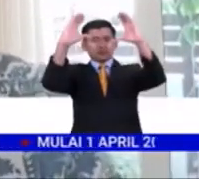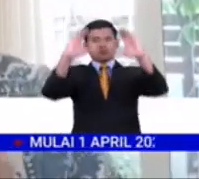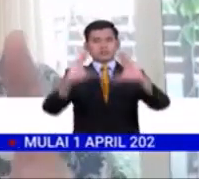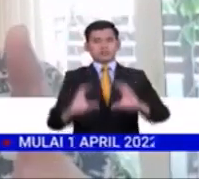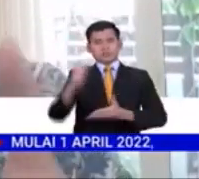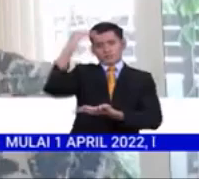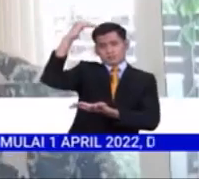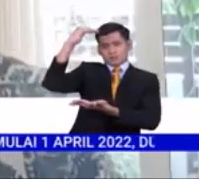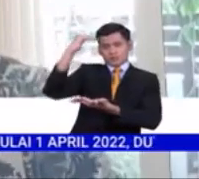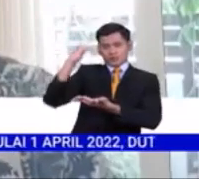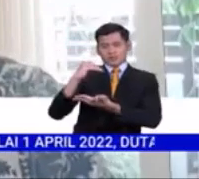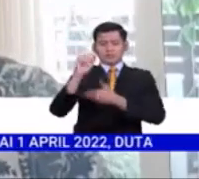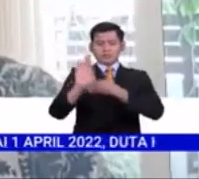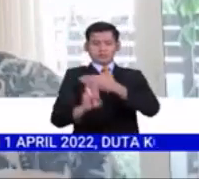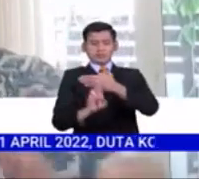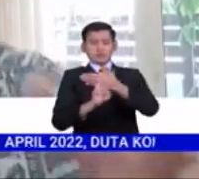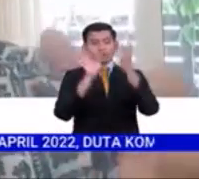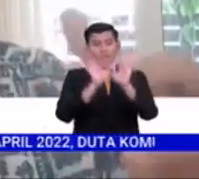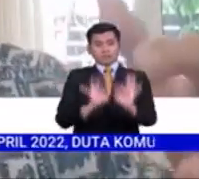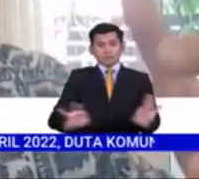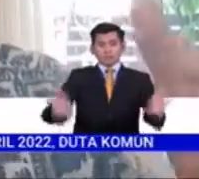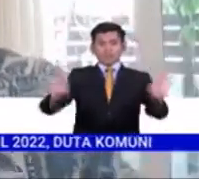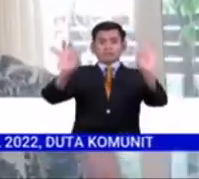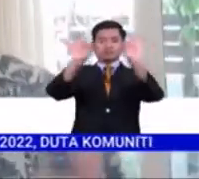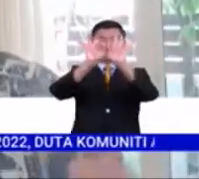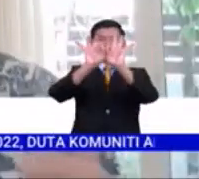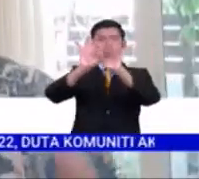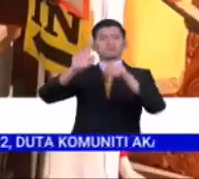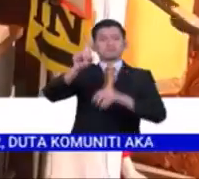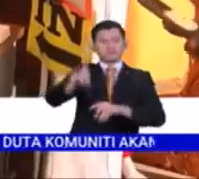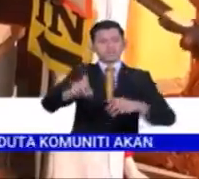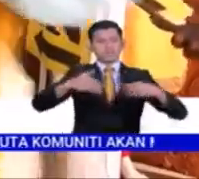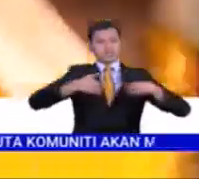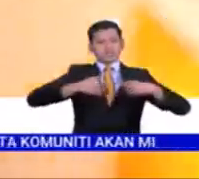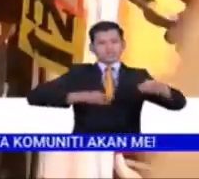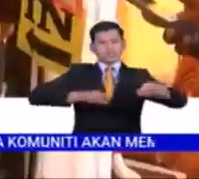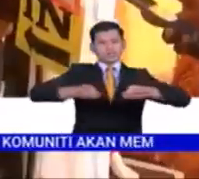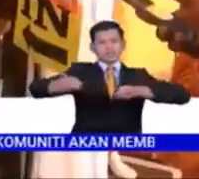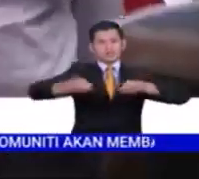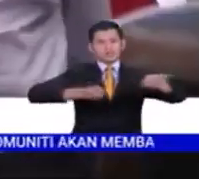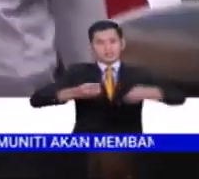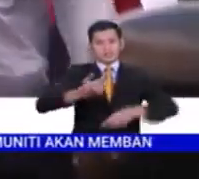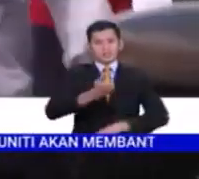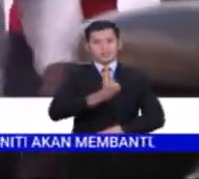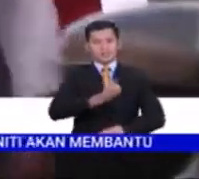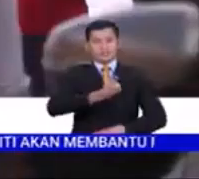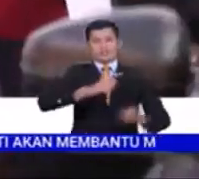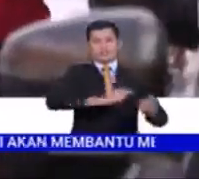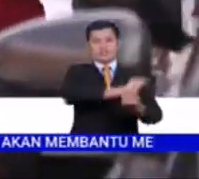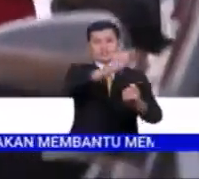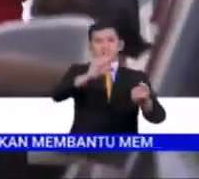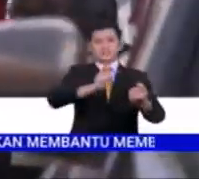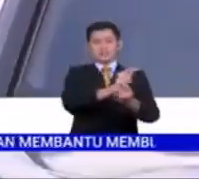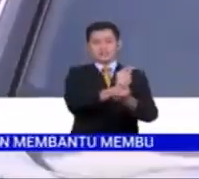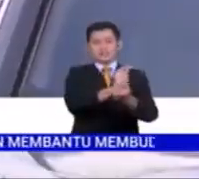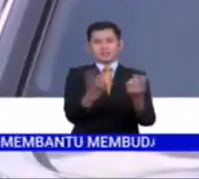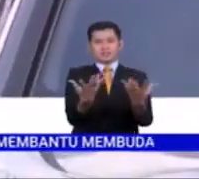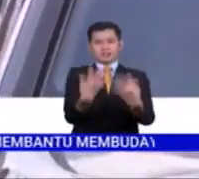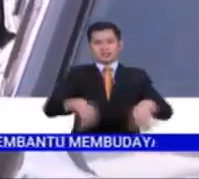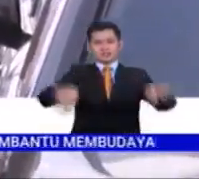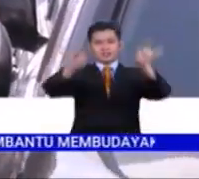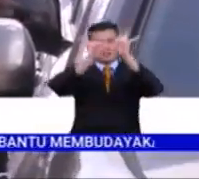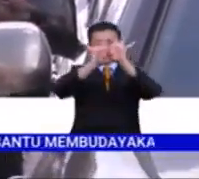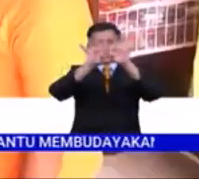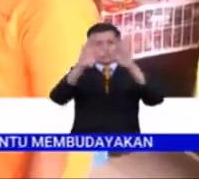risiko dan yang paling penting adalah disiplin diri sendiri. Seiring keperluan negara dan masyarakat,